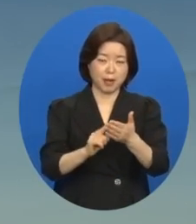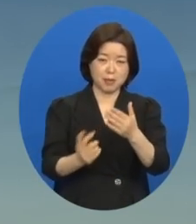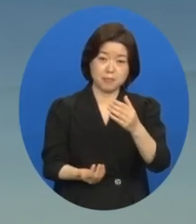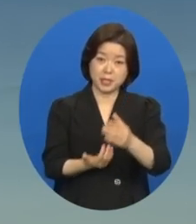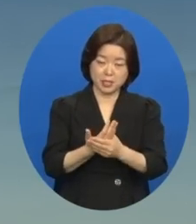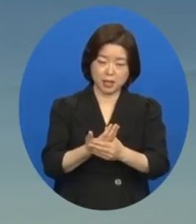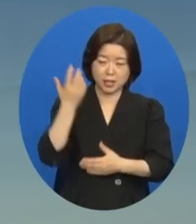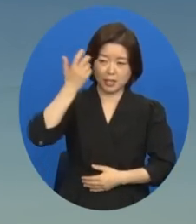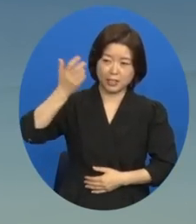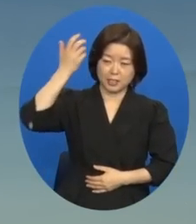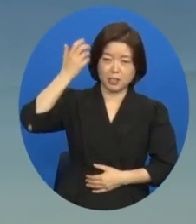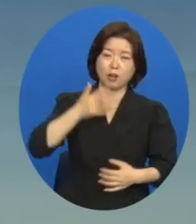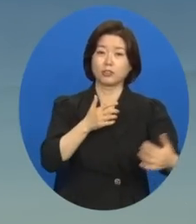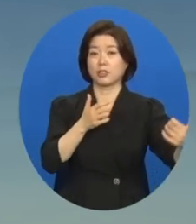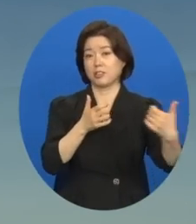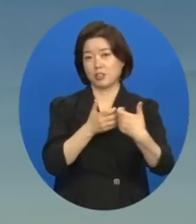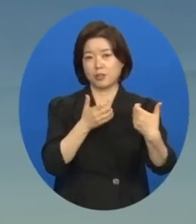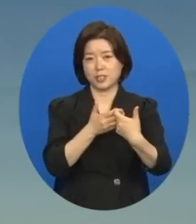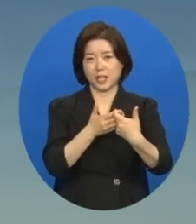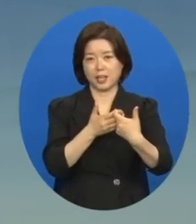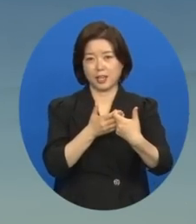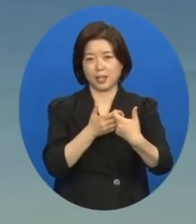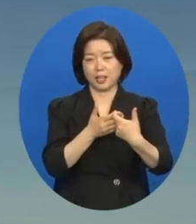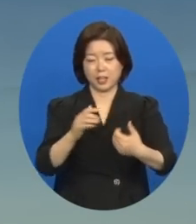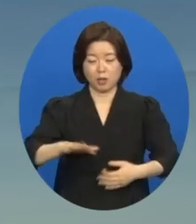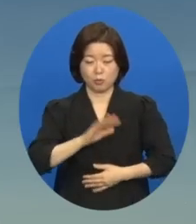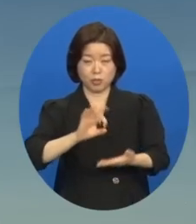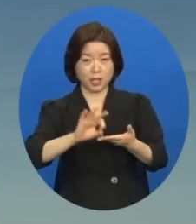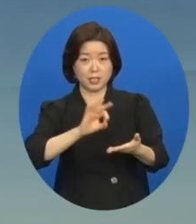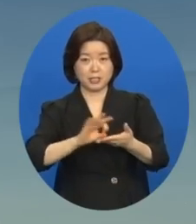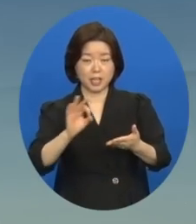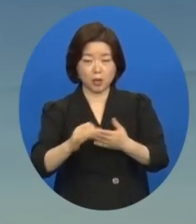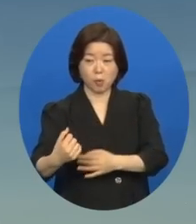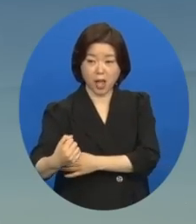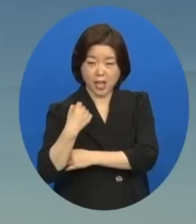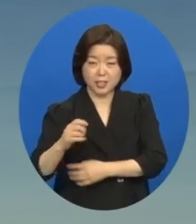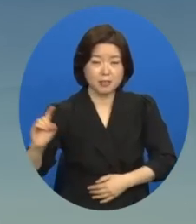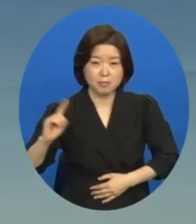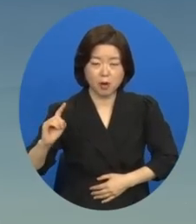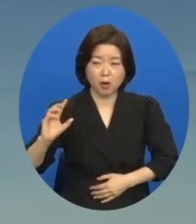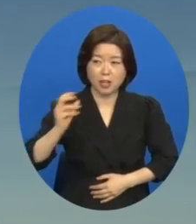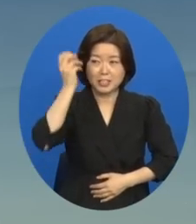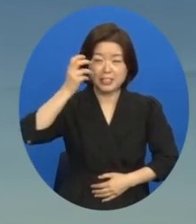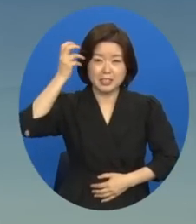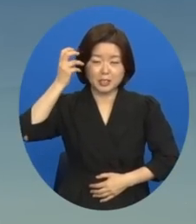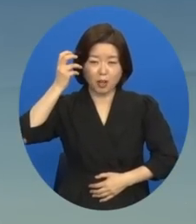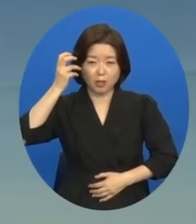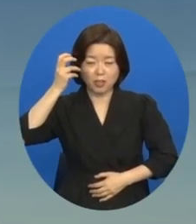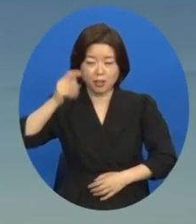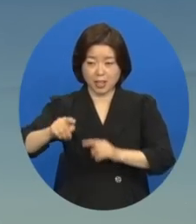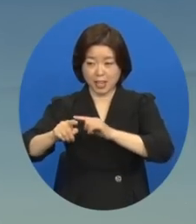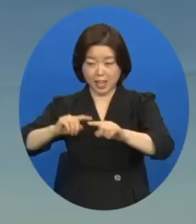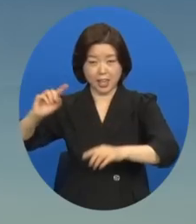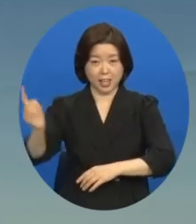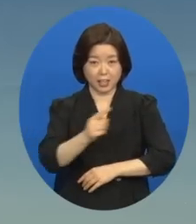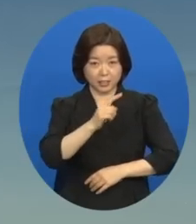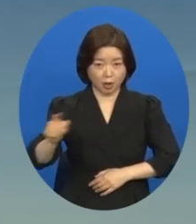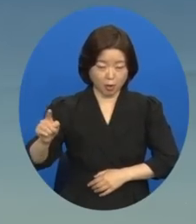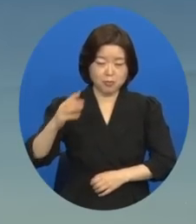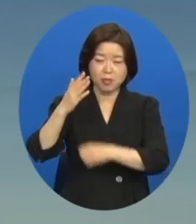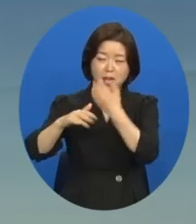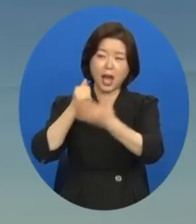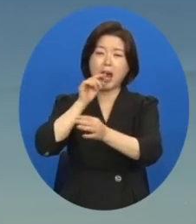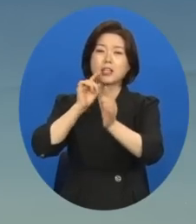이 영적인 전쟁에 우리가 사용할 무기로 성령의 검, 즉 하나님의